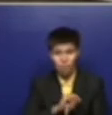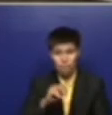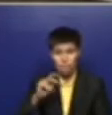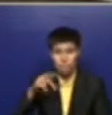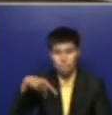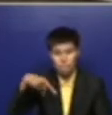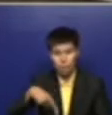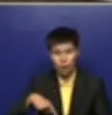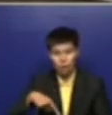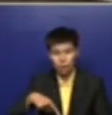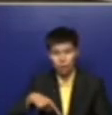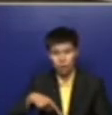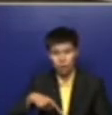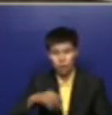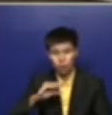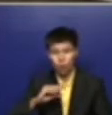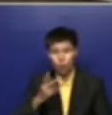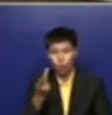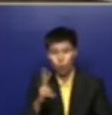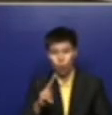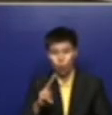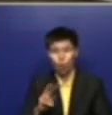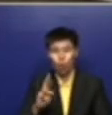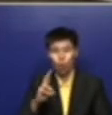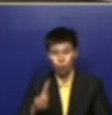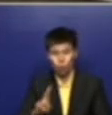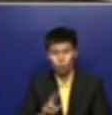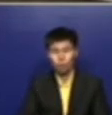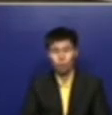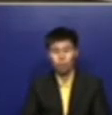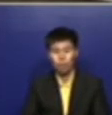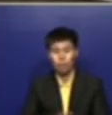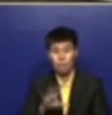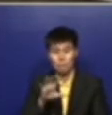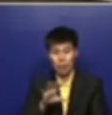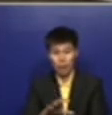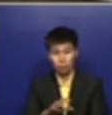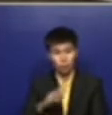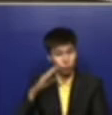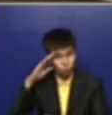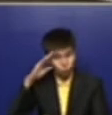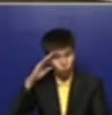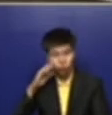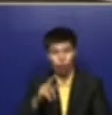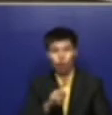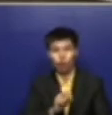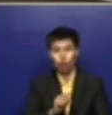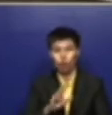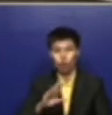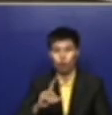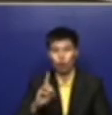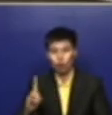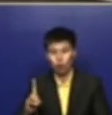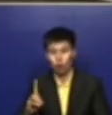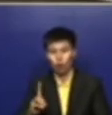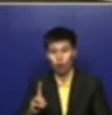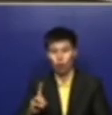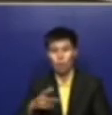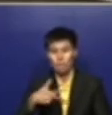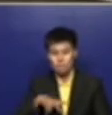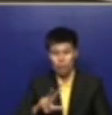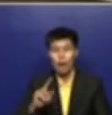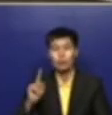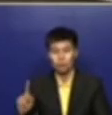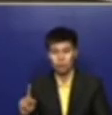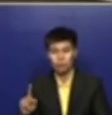รมเป็นผู้บังคับการตำรวจตะเวนชายแดนภาคหนึ่งผบก.ตชด.ภาคหนึ่ง